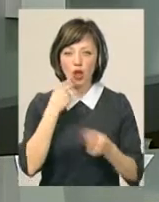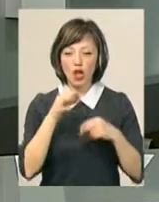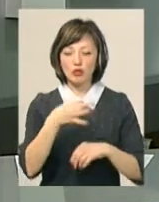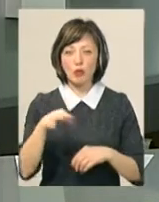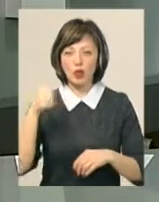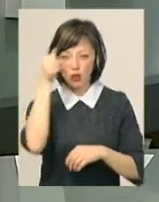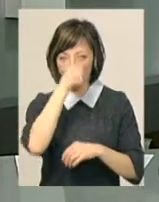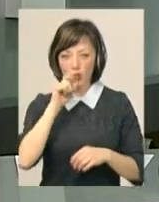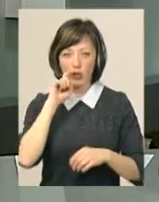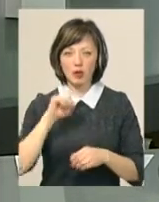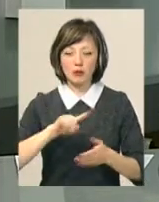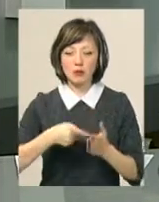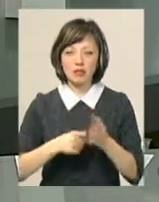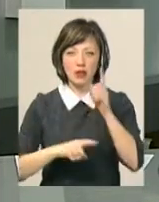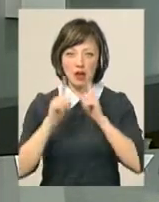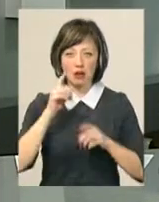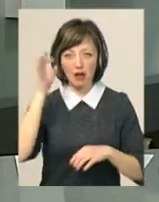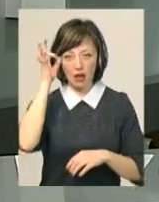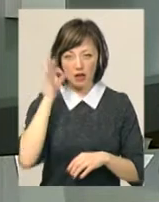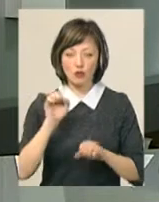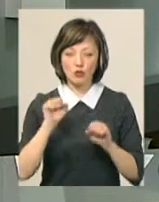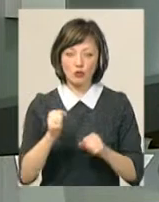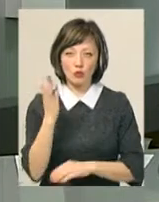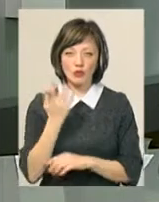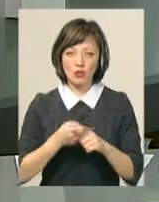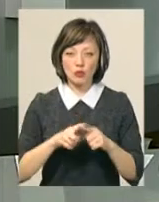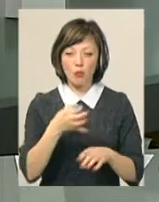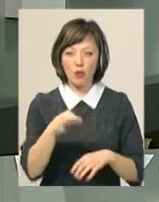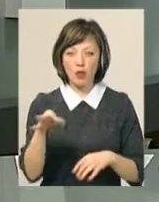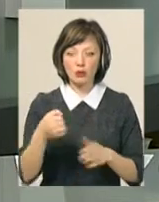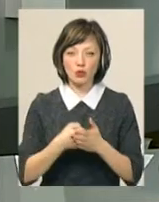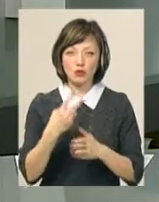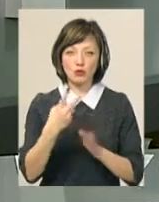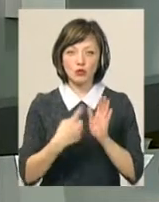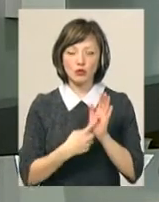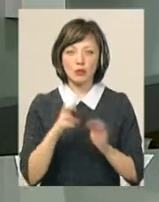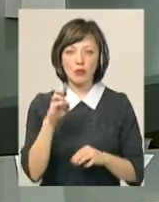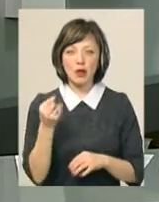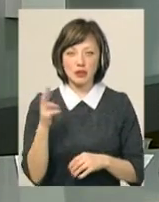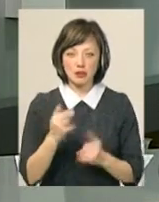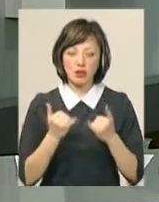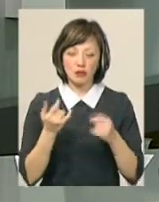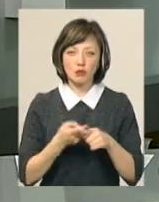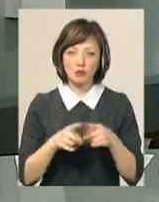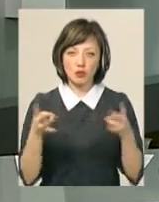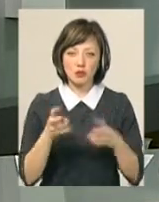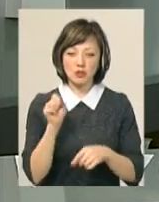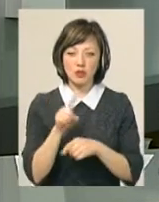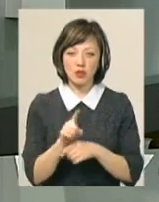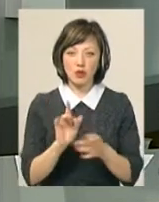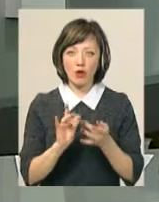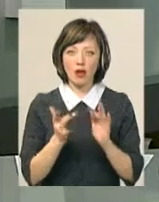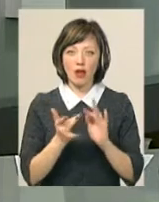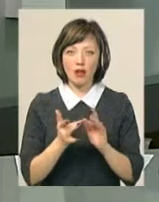У Кам'янець-Подільській міській раді нагадують, віддати свій голе за цю монету можна до 26 березня. Для цього потрібно запмовити онлайн